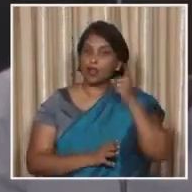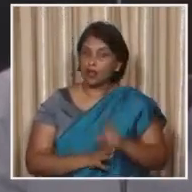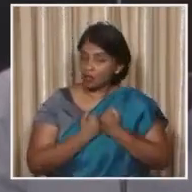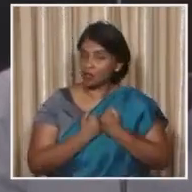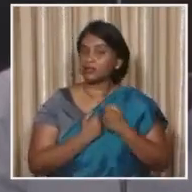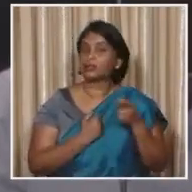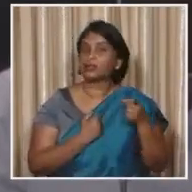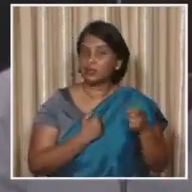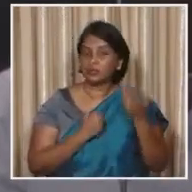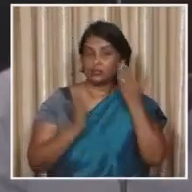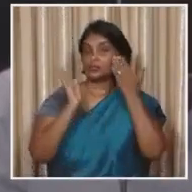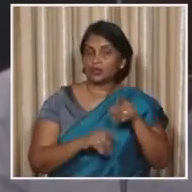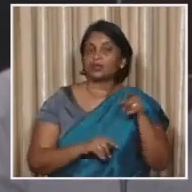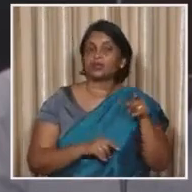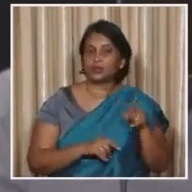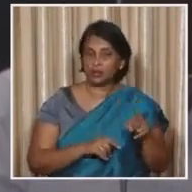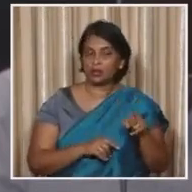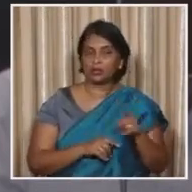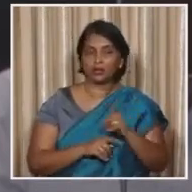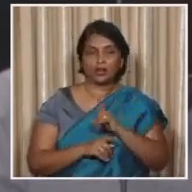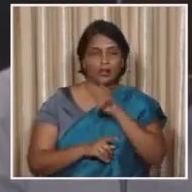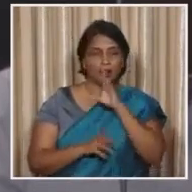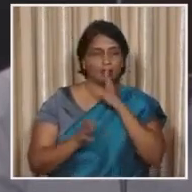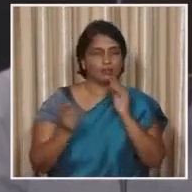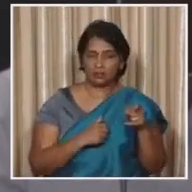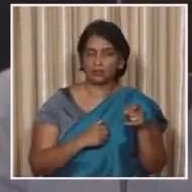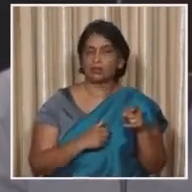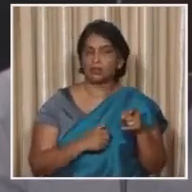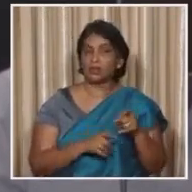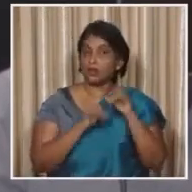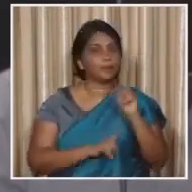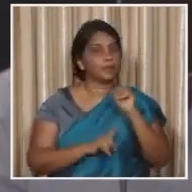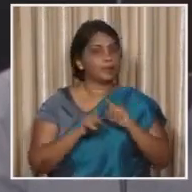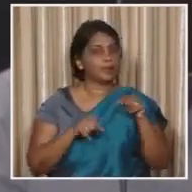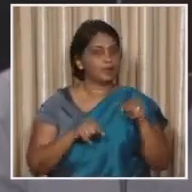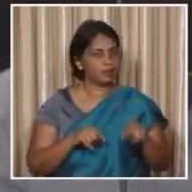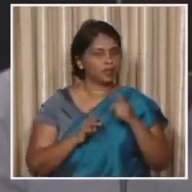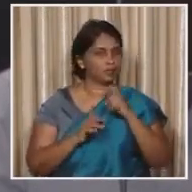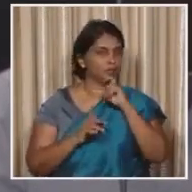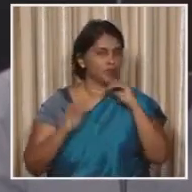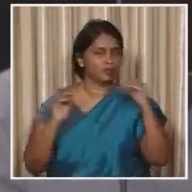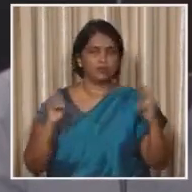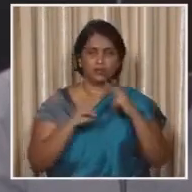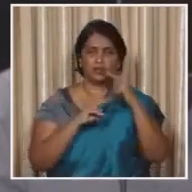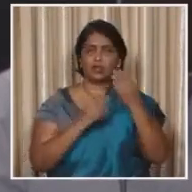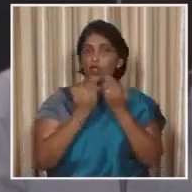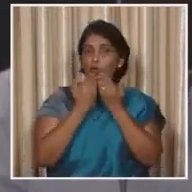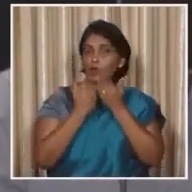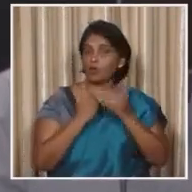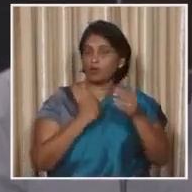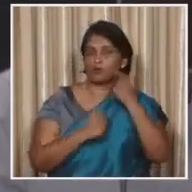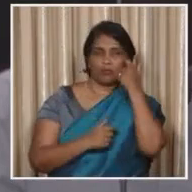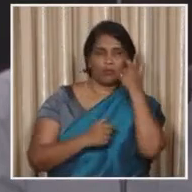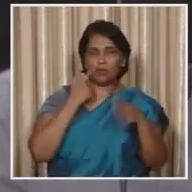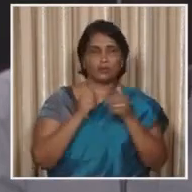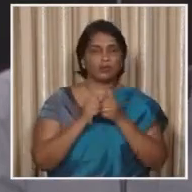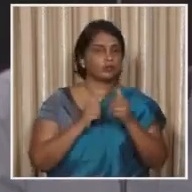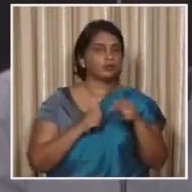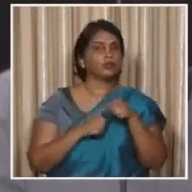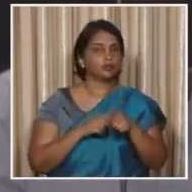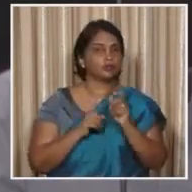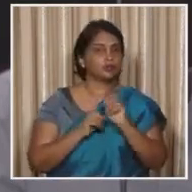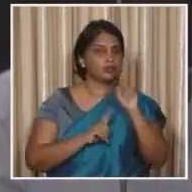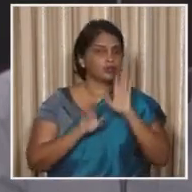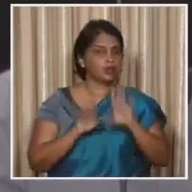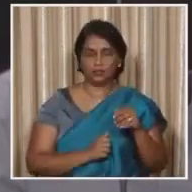නැමැති සලුව ඉස්සරහට දාගෙන තමයි හෙළුව වහගන්නේ වගේ අවස්ථාවලදී. මේ සභාව ශ්‍රේෂ්ඨාධිකරණයෙන් දෙන මඟ පෙන්වීම් නොසලකා හැරලා වැඩ කරන